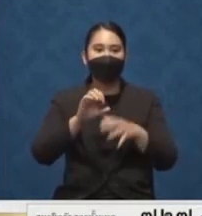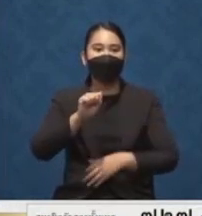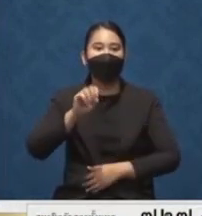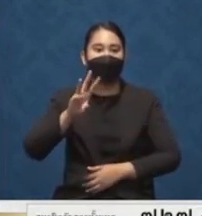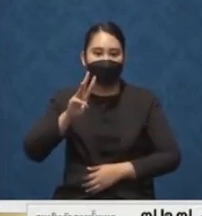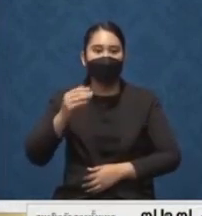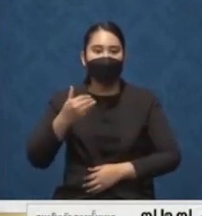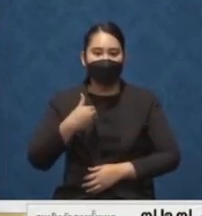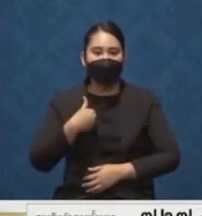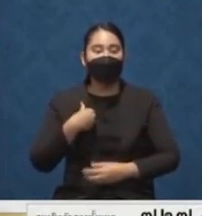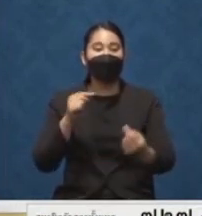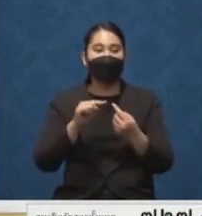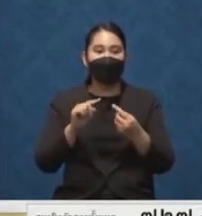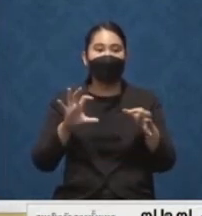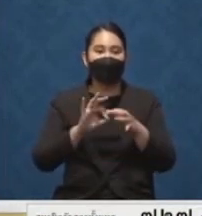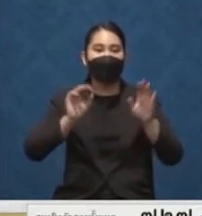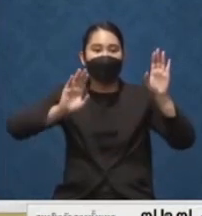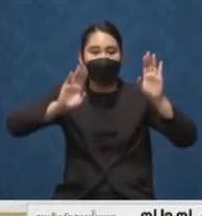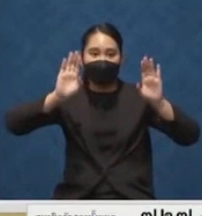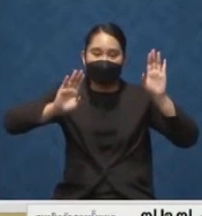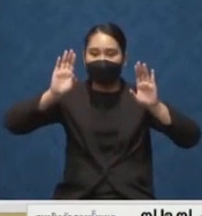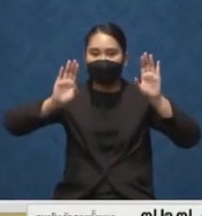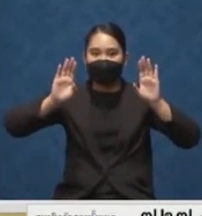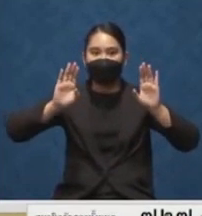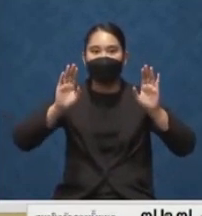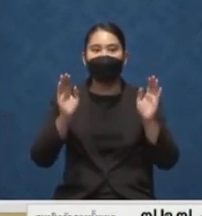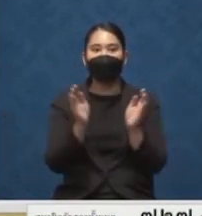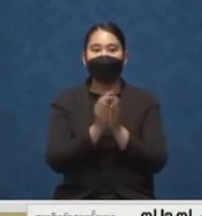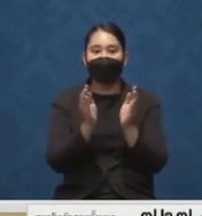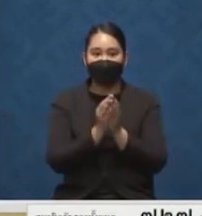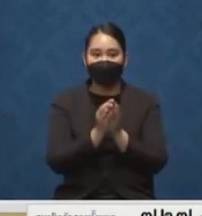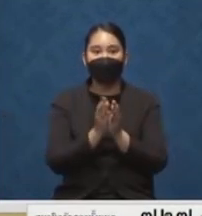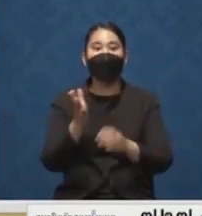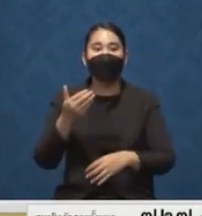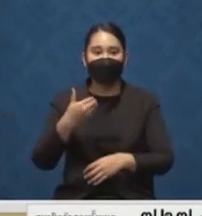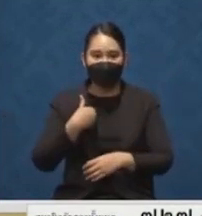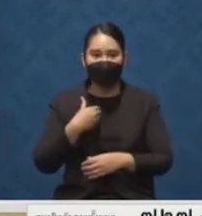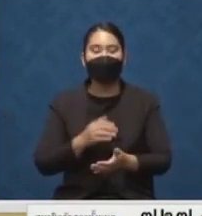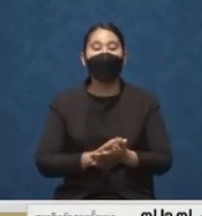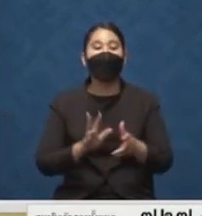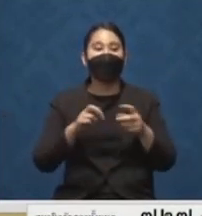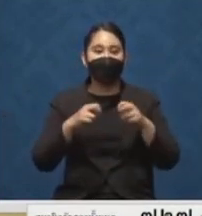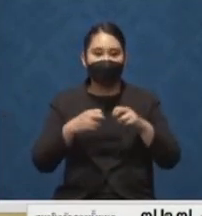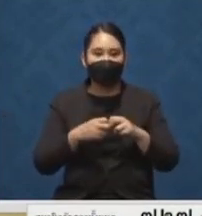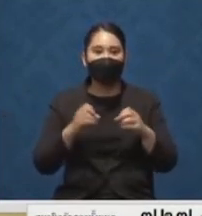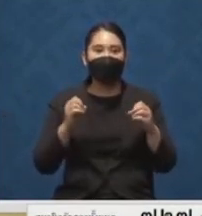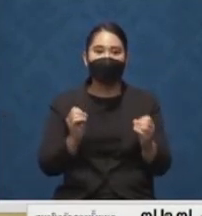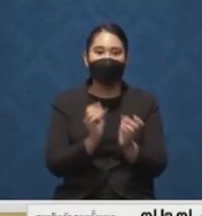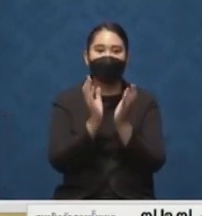การออกเสียงลงคะแนนนะครับแล้วก็มีการกระทบกระแ